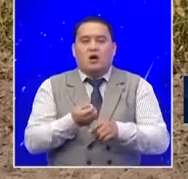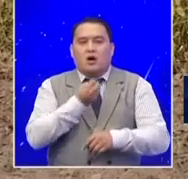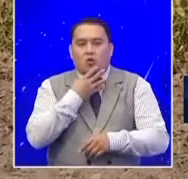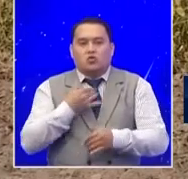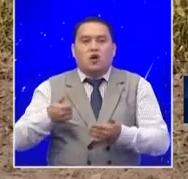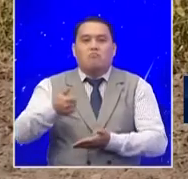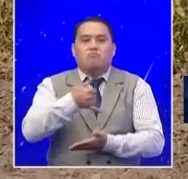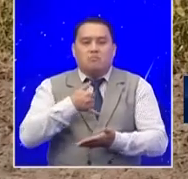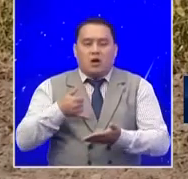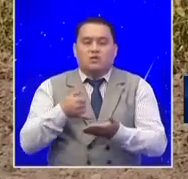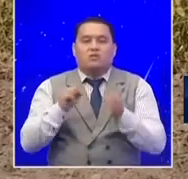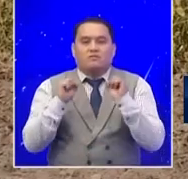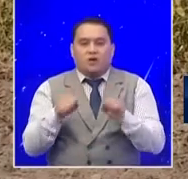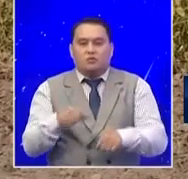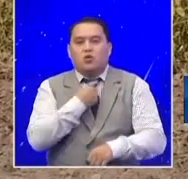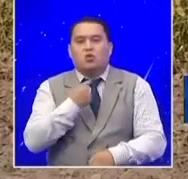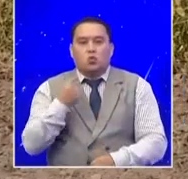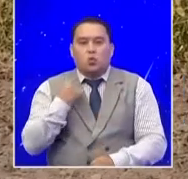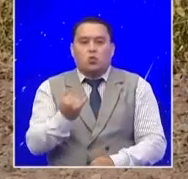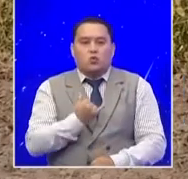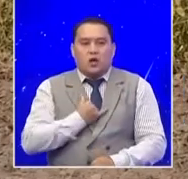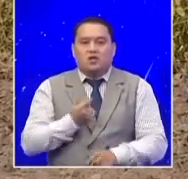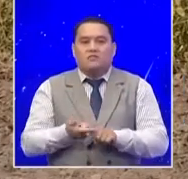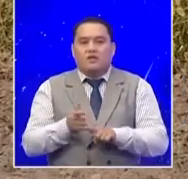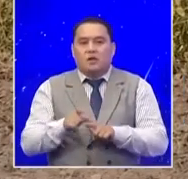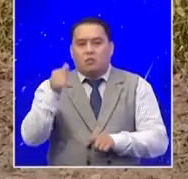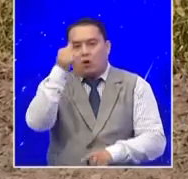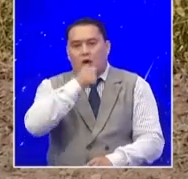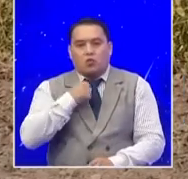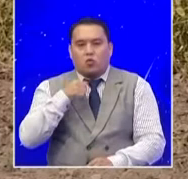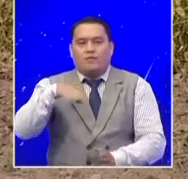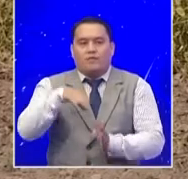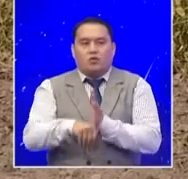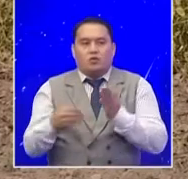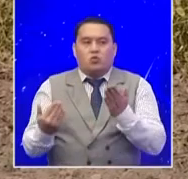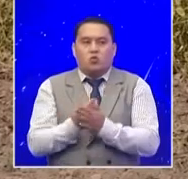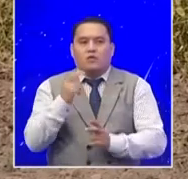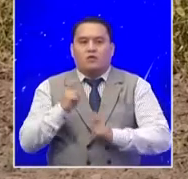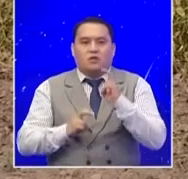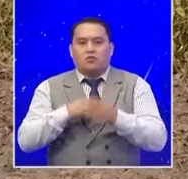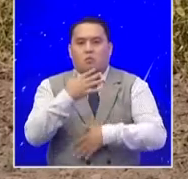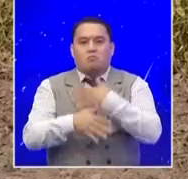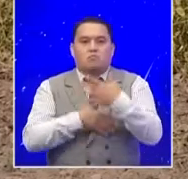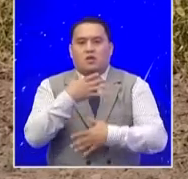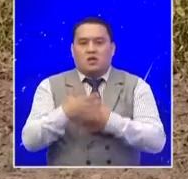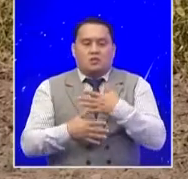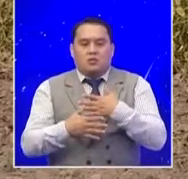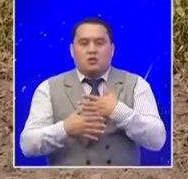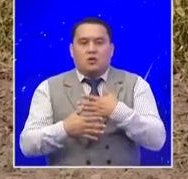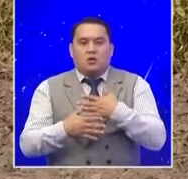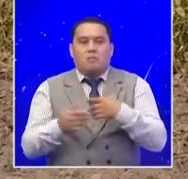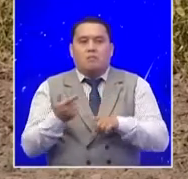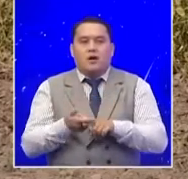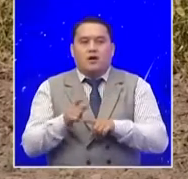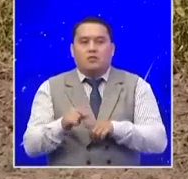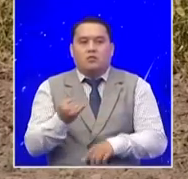масло. У нас в Талдыкургане в этом году ввелись 2 новых завода по переработке масличных культур, и поэтому